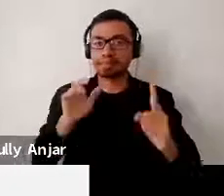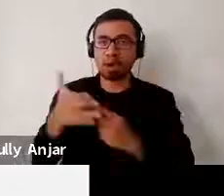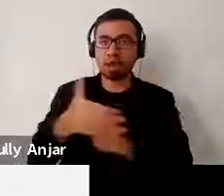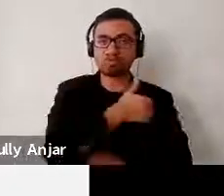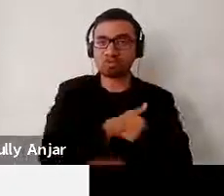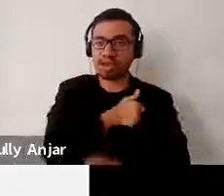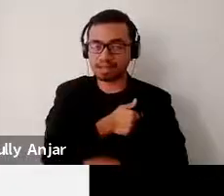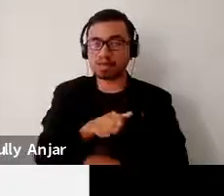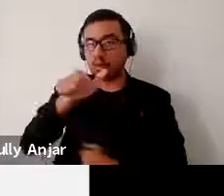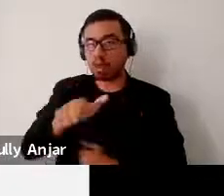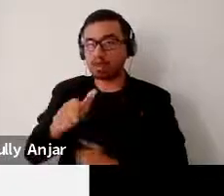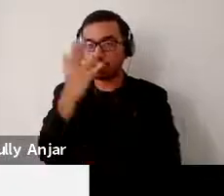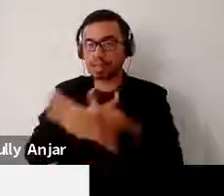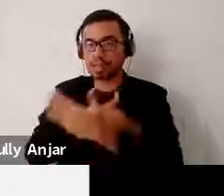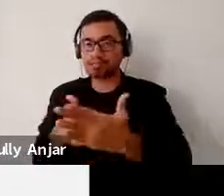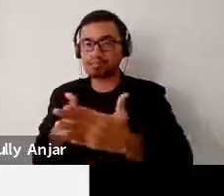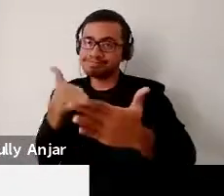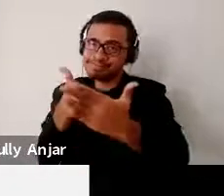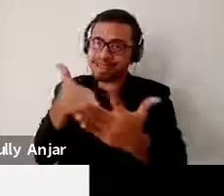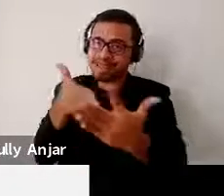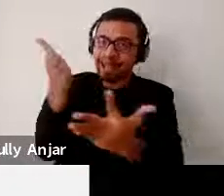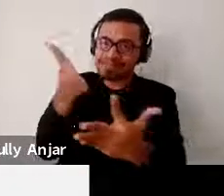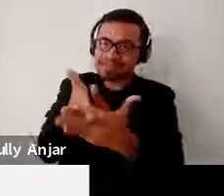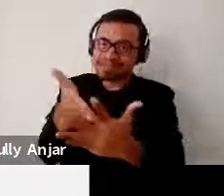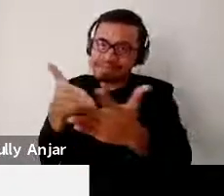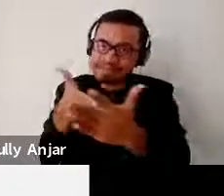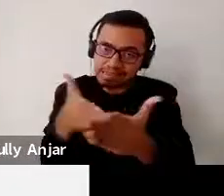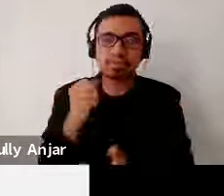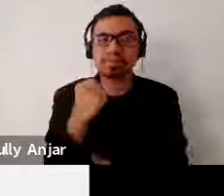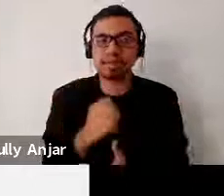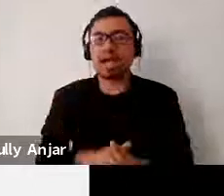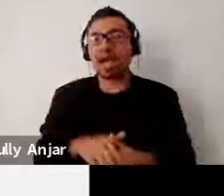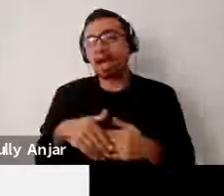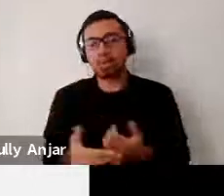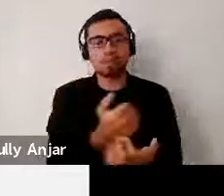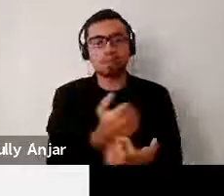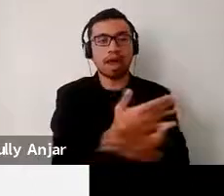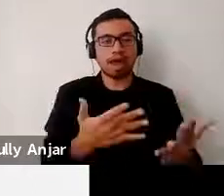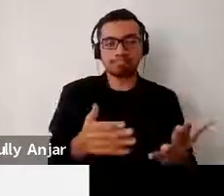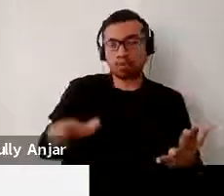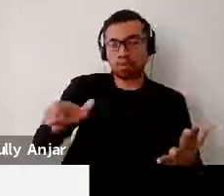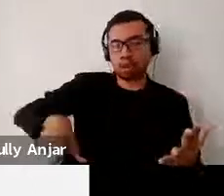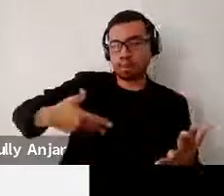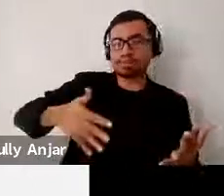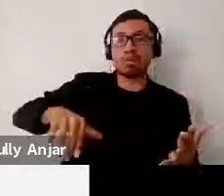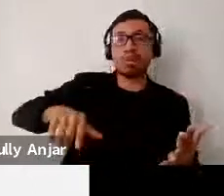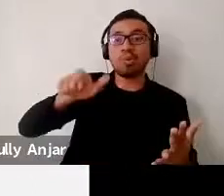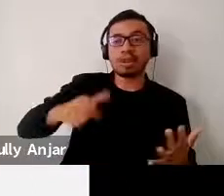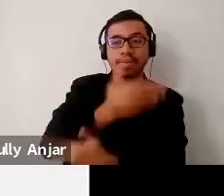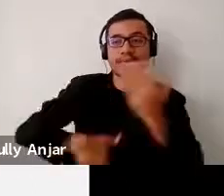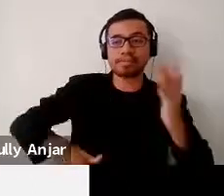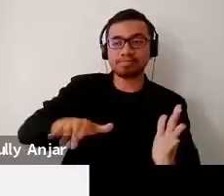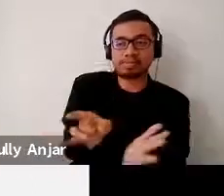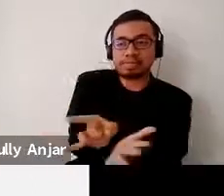juga ada resiko pengucilan atau isolasi dari lingkungan sosial. Nah,